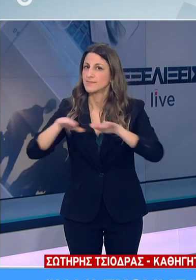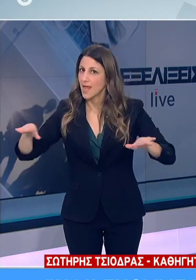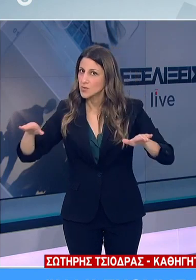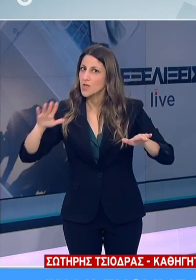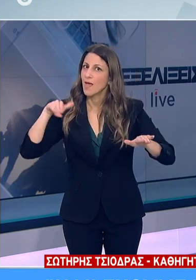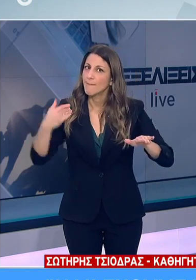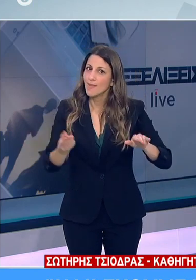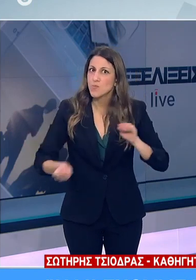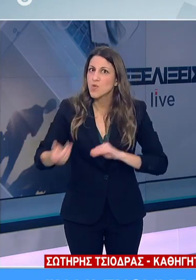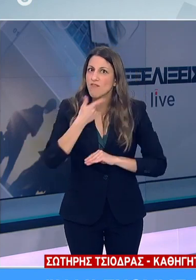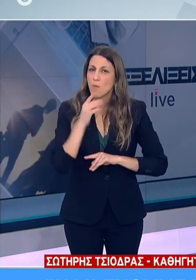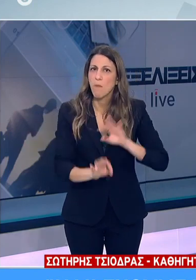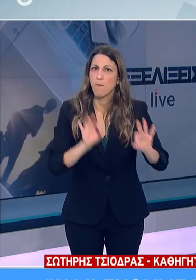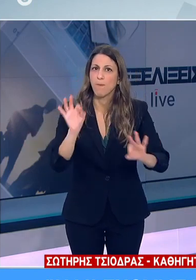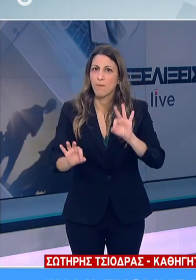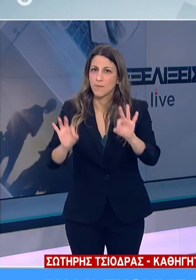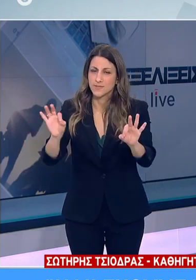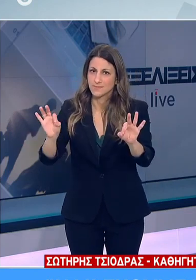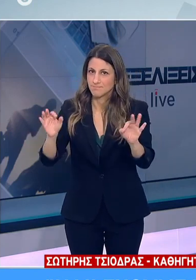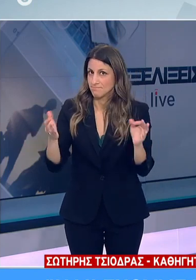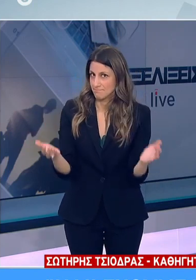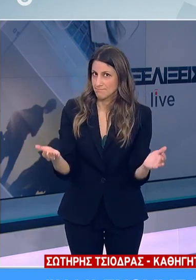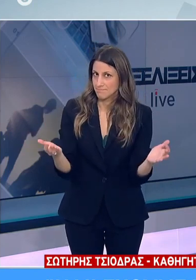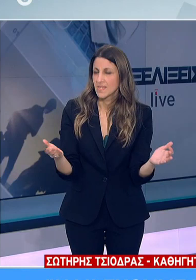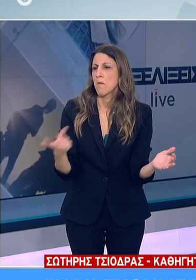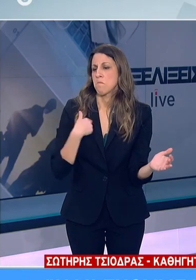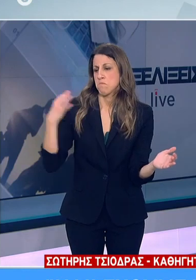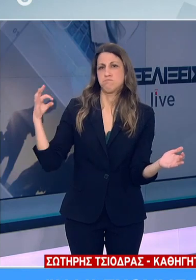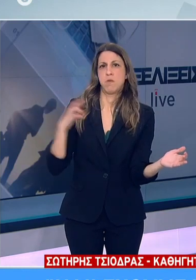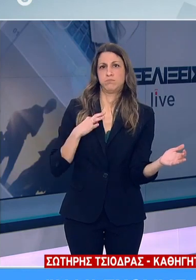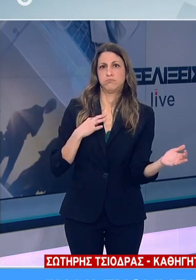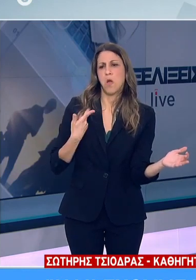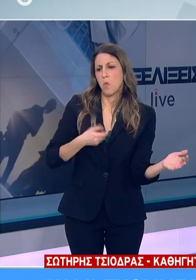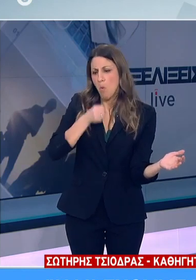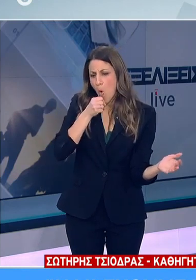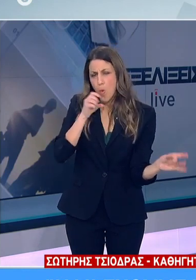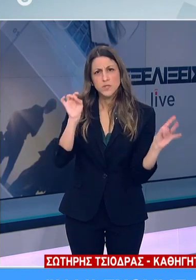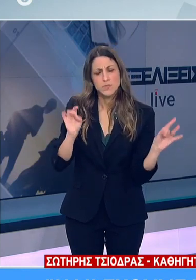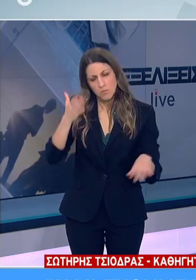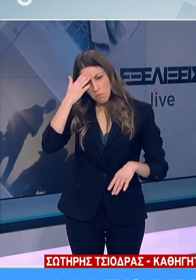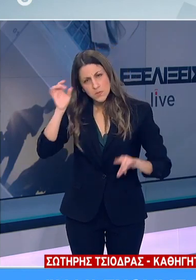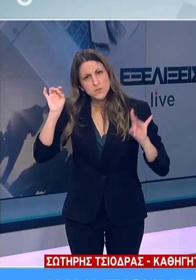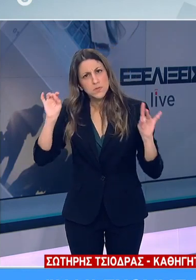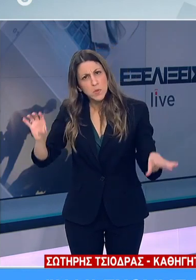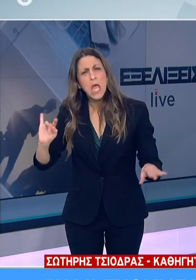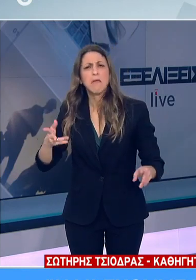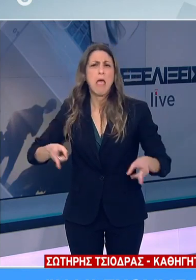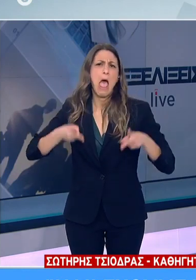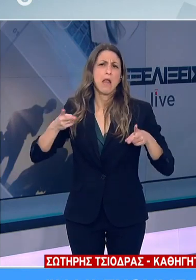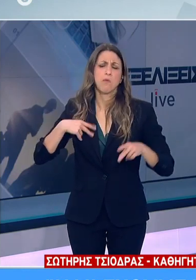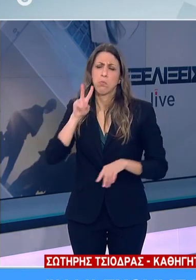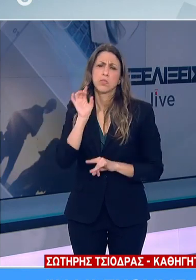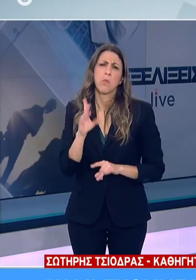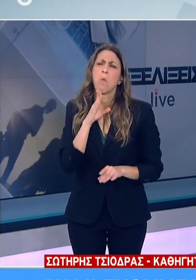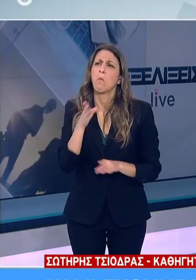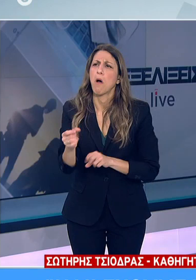ευκαιρίες διασποράς του ιού από κάποιον ενδεχομένως ο οποίος είναι ασυμπτωματικός ή κάποιον ο οποίος έχει ελαφρά συμπτώματα και τα